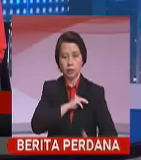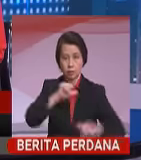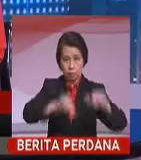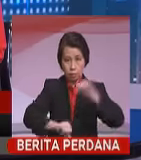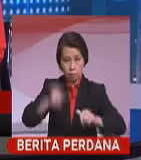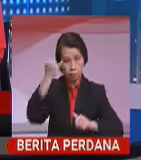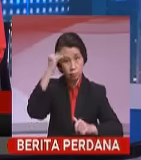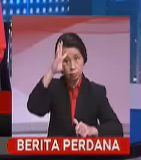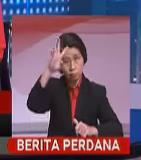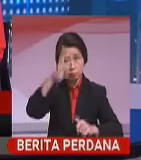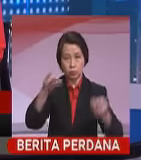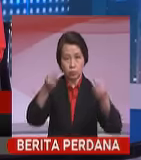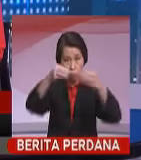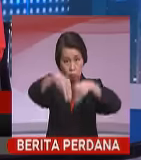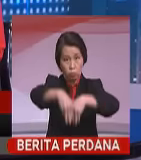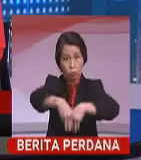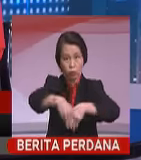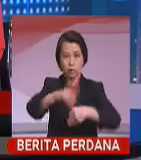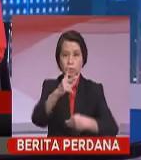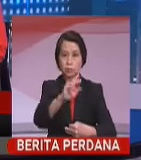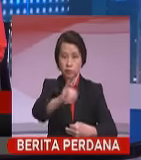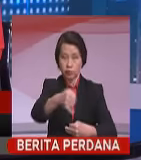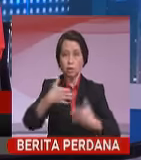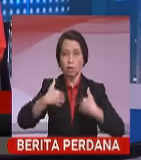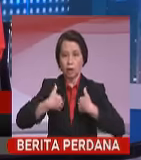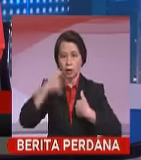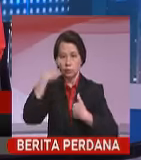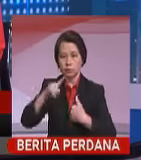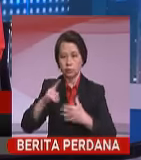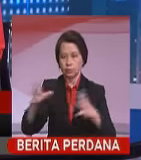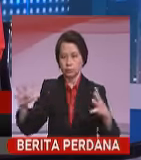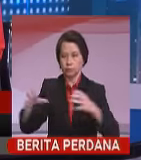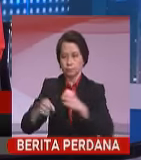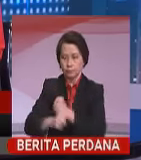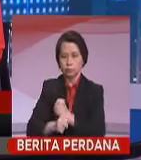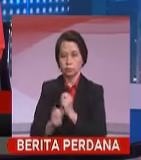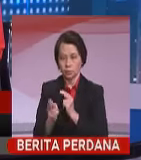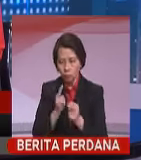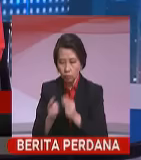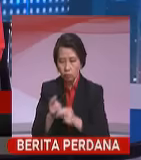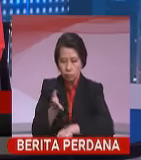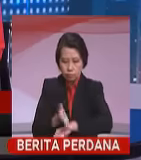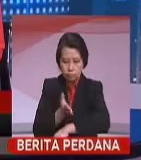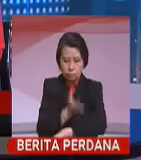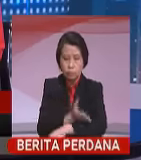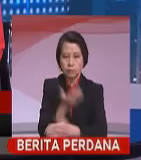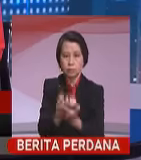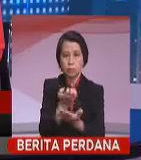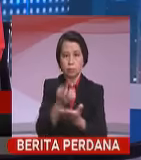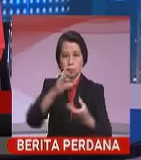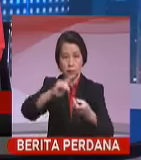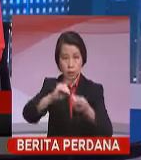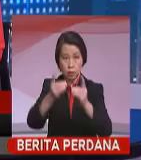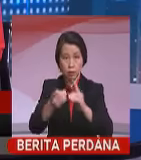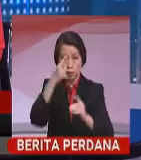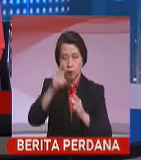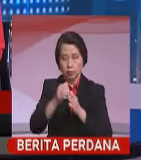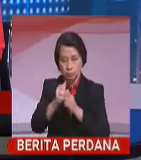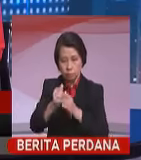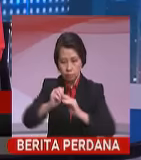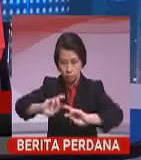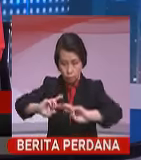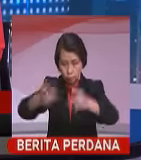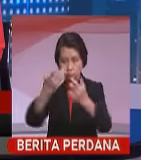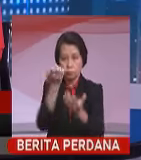dan Inovasi MOSTI Khairi Jamaluddin diadakan bagi menggulung segala usaha pemerkasaan ekonomi digital bagi memangkin